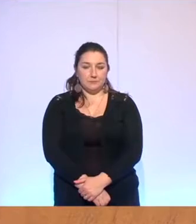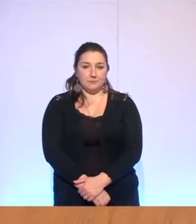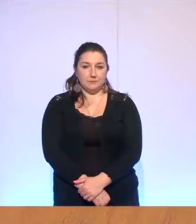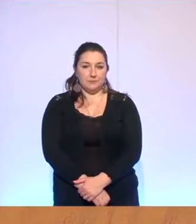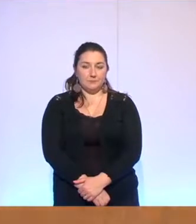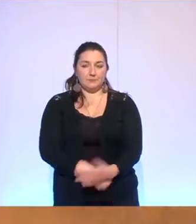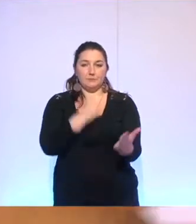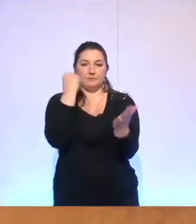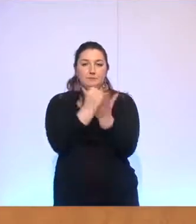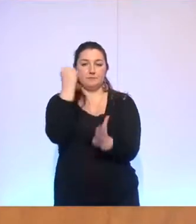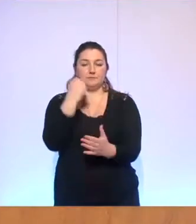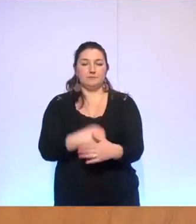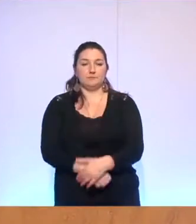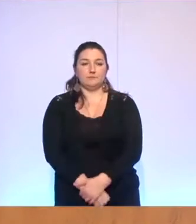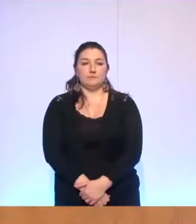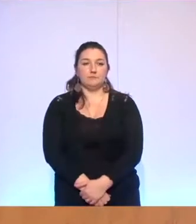Pour.